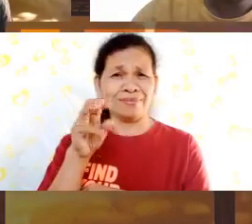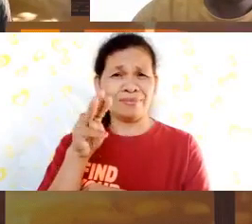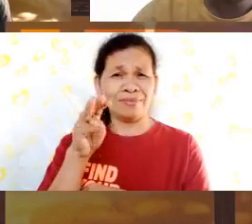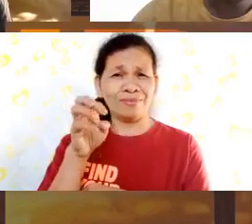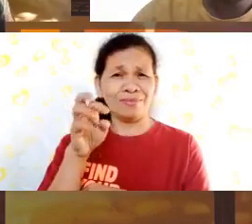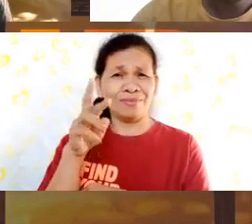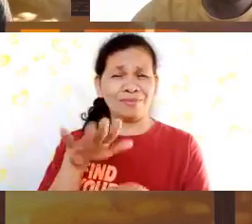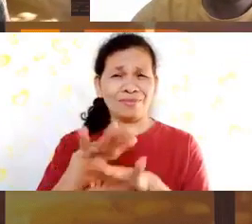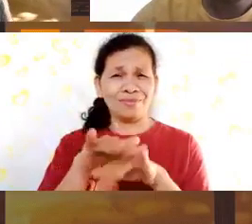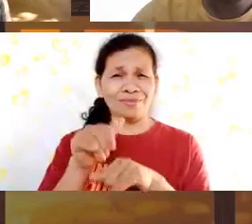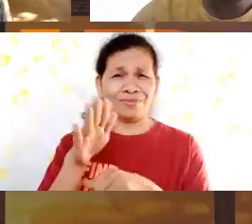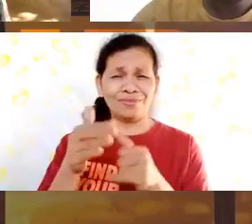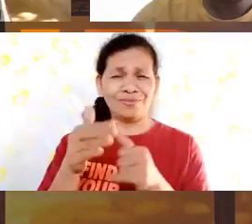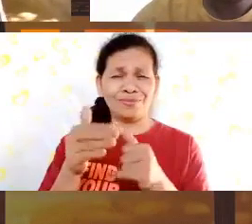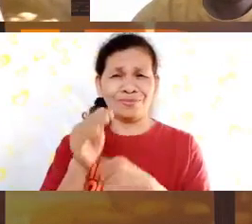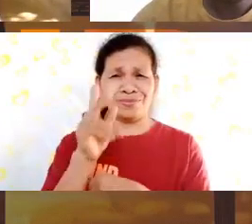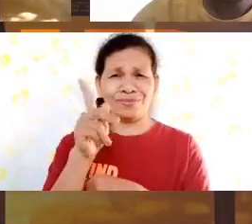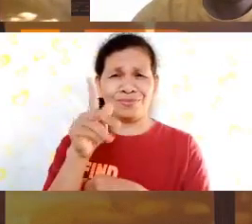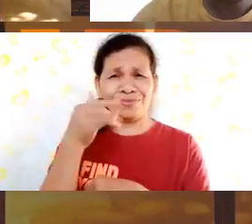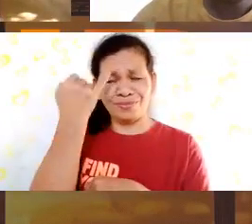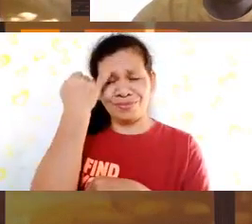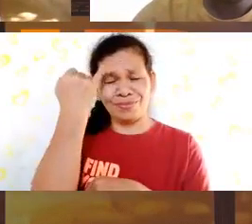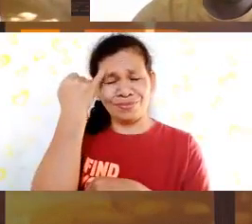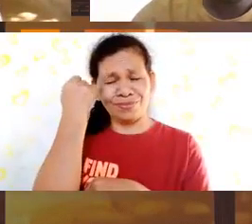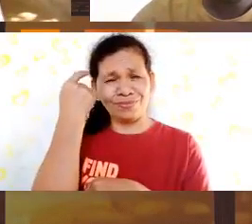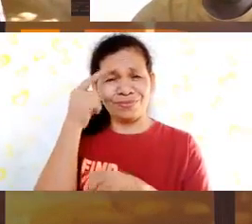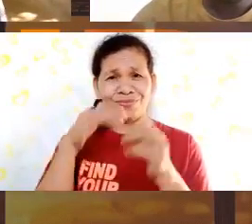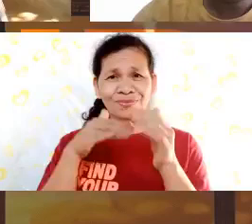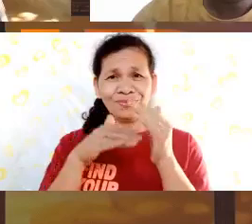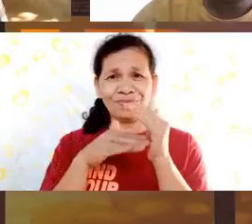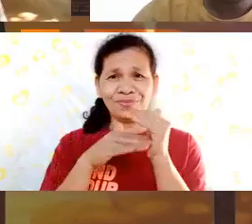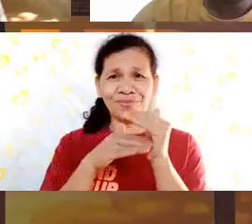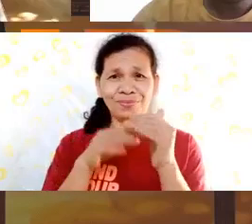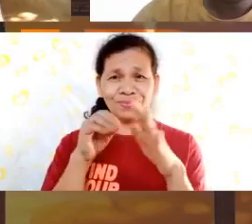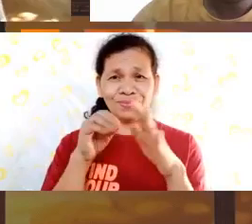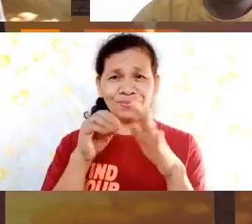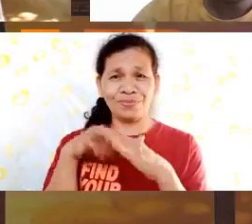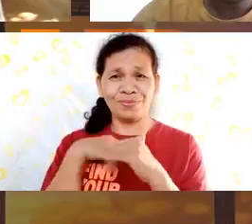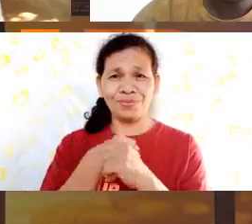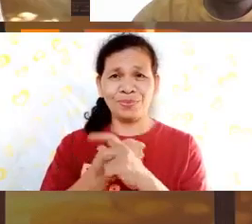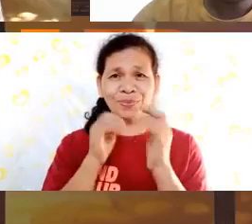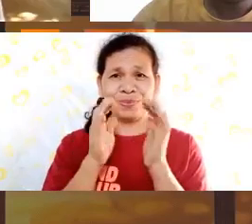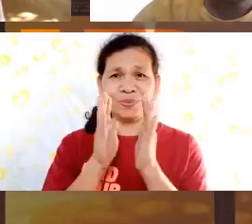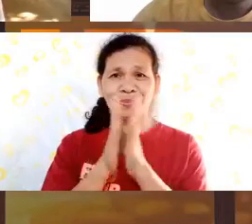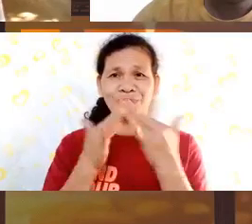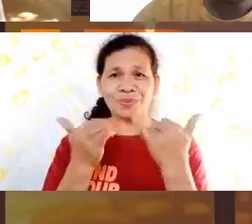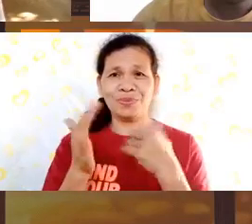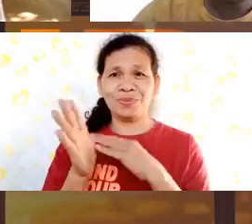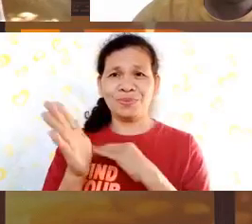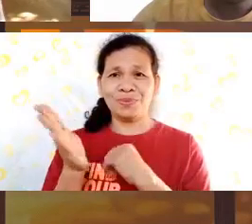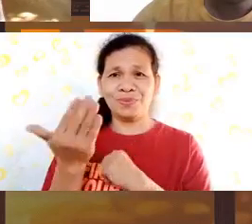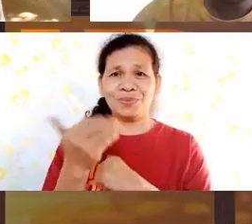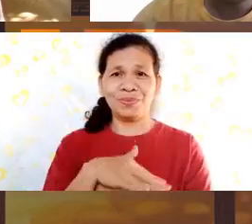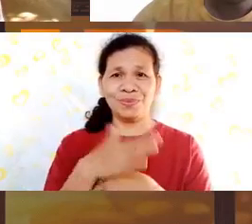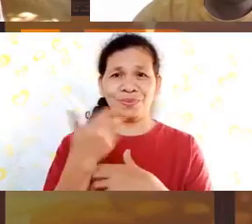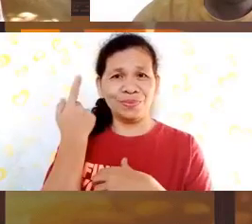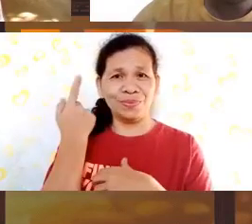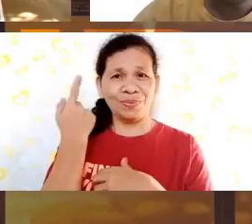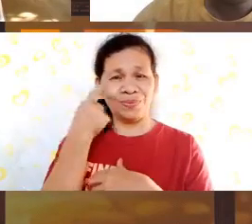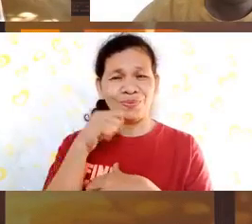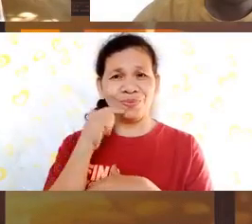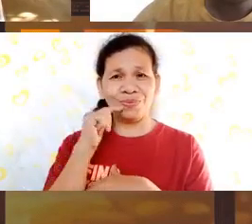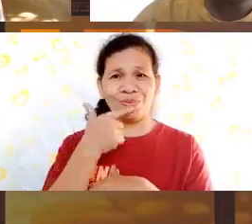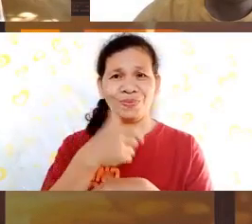Thank you, Pastor Jube, sa inyong panguna sa ating panalangin sa umagang ito. At ay dadako sa ating mga pagbati sa ating